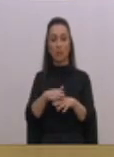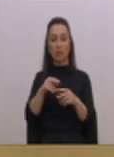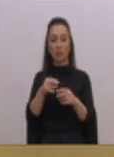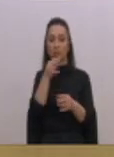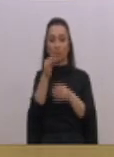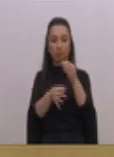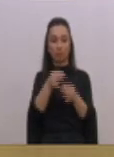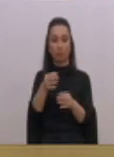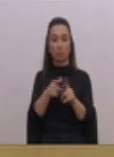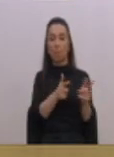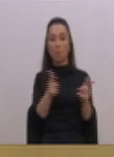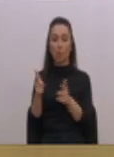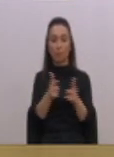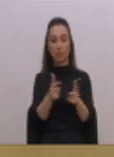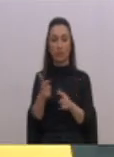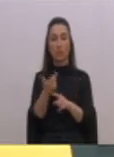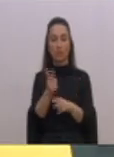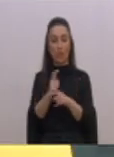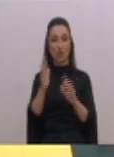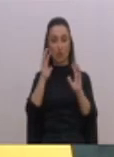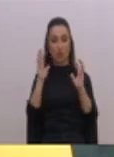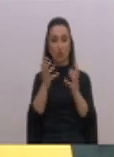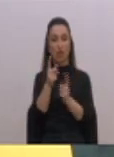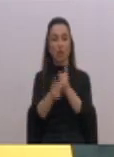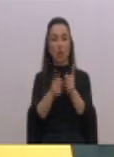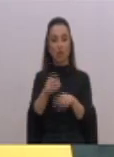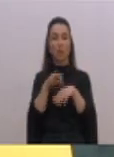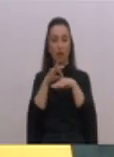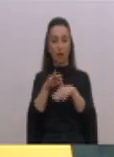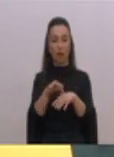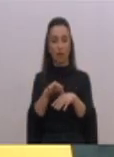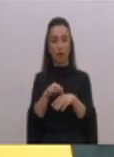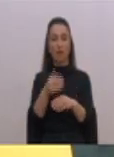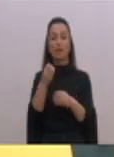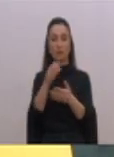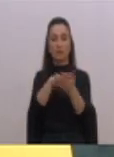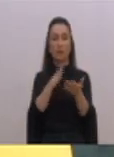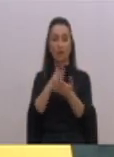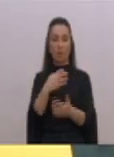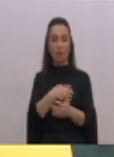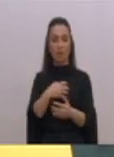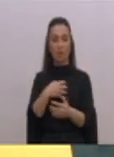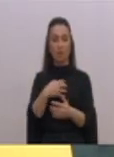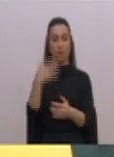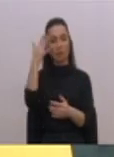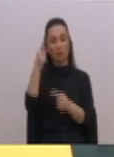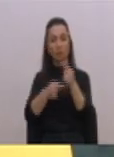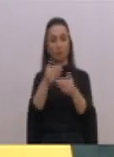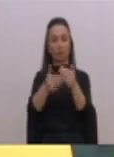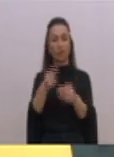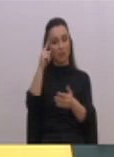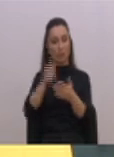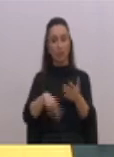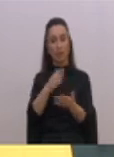პასუხების მომზადება, ძალიან სერიოზული რეფორმების გატარება და წინ გვაქვს მნიშვნელოვანი ამოცანები, რომელსაც მე დარწმუნებული